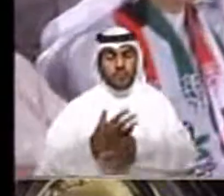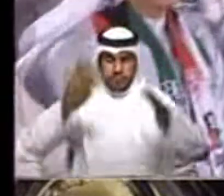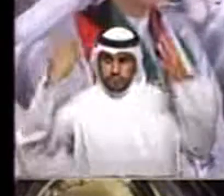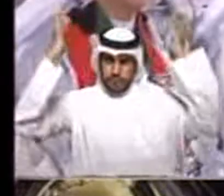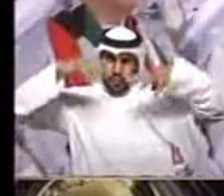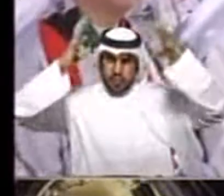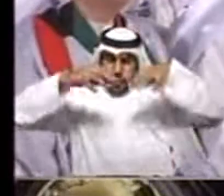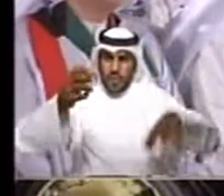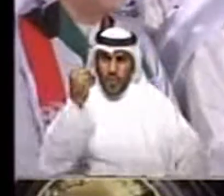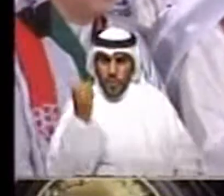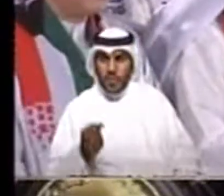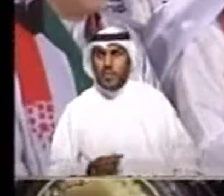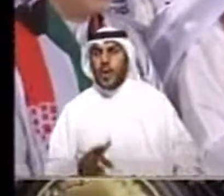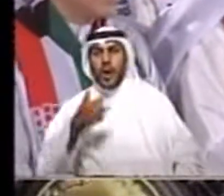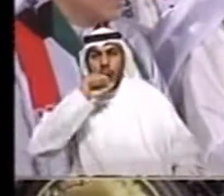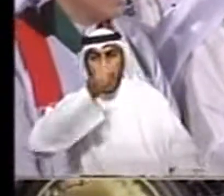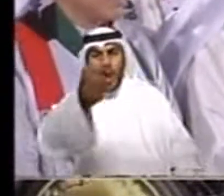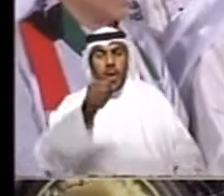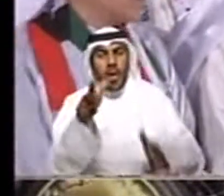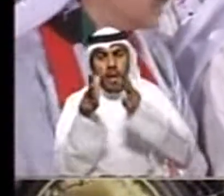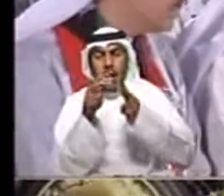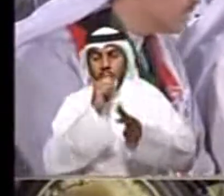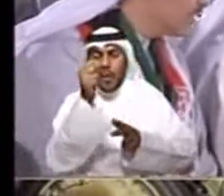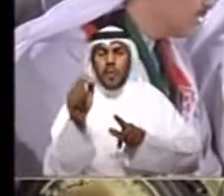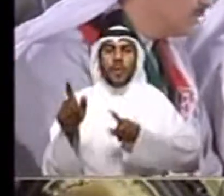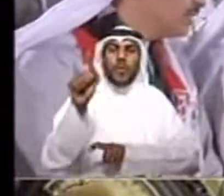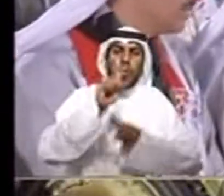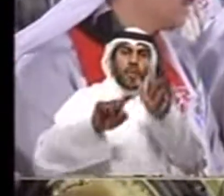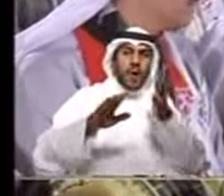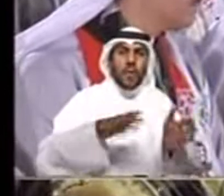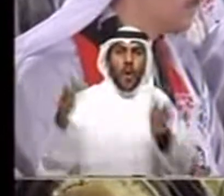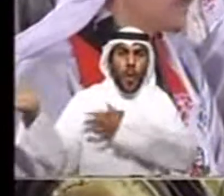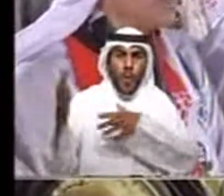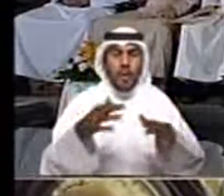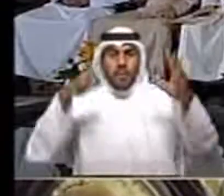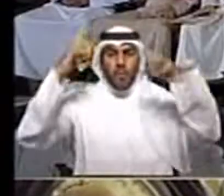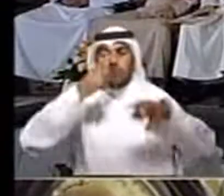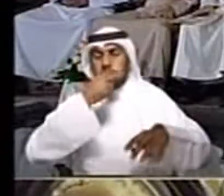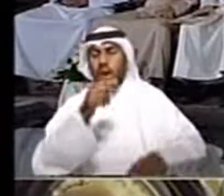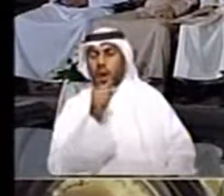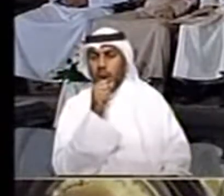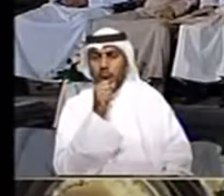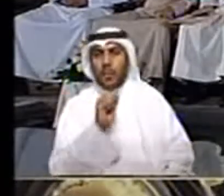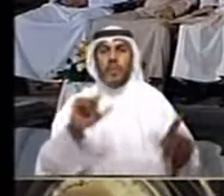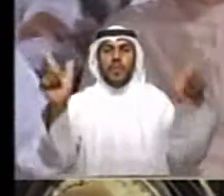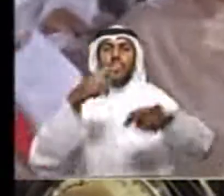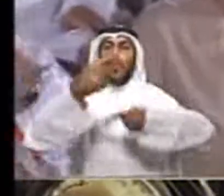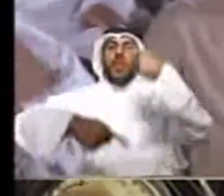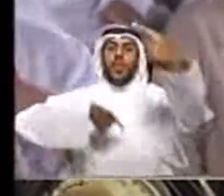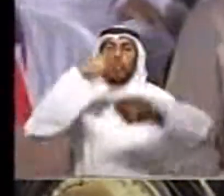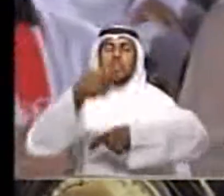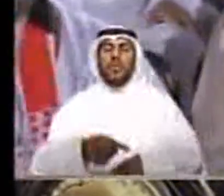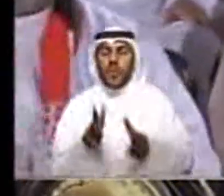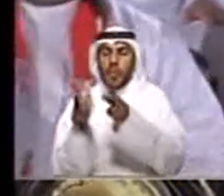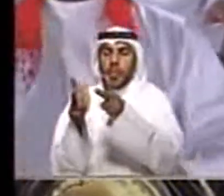التي شهدتها البلاد في الأيام الماضية. هذا ما أكده وزير الإعلام ووزير الدولة لشؤون الشباب محمد ناصر